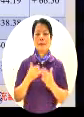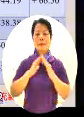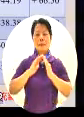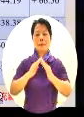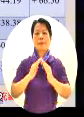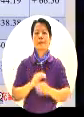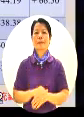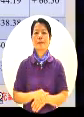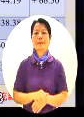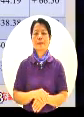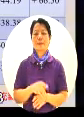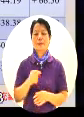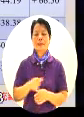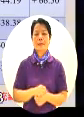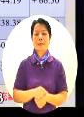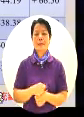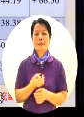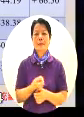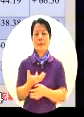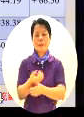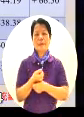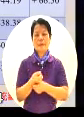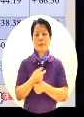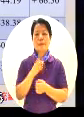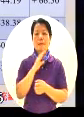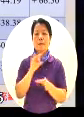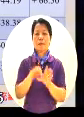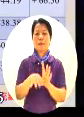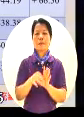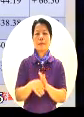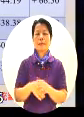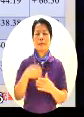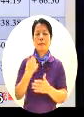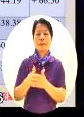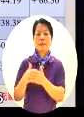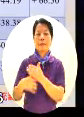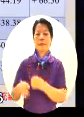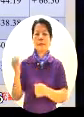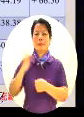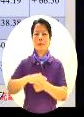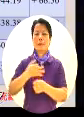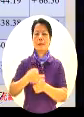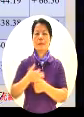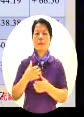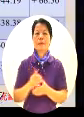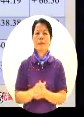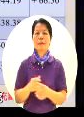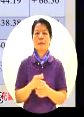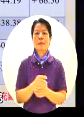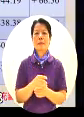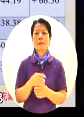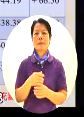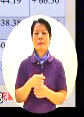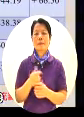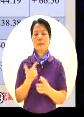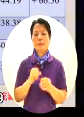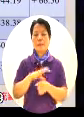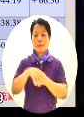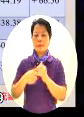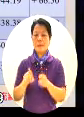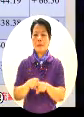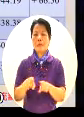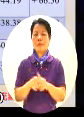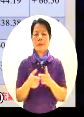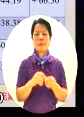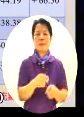哈。那自筹财源的部分就是由税入减补助款哈，包括一般补助款，包括